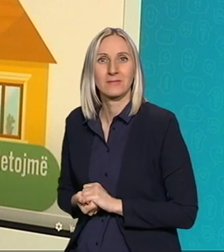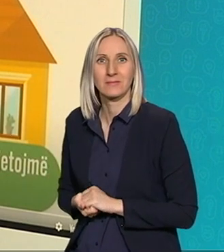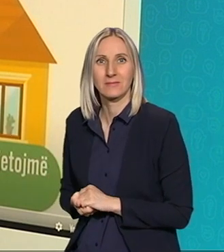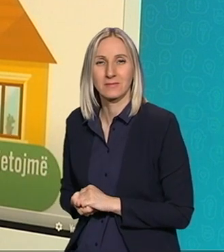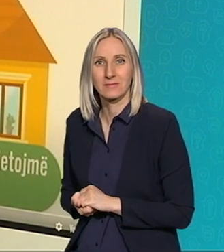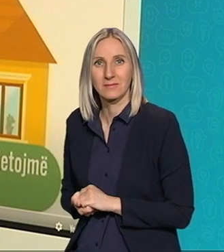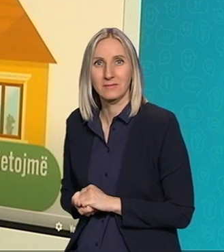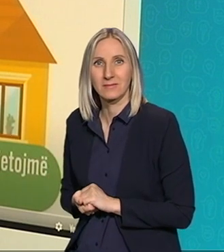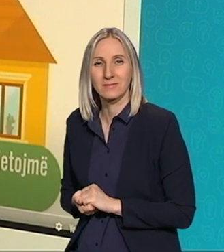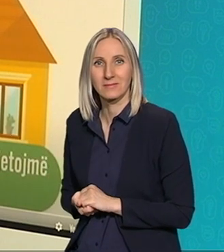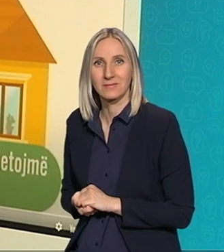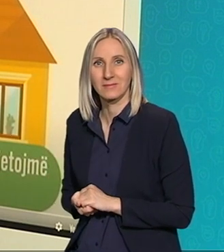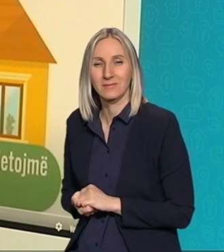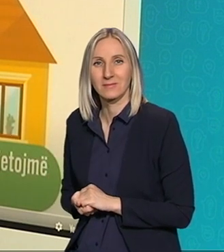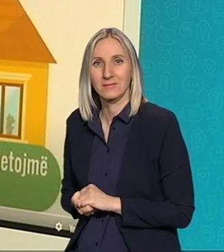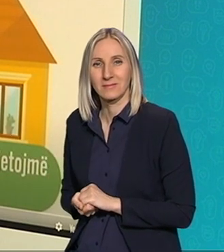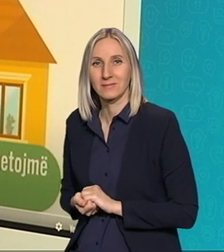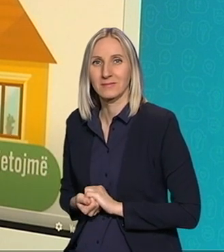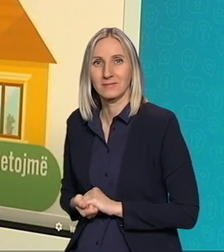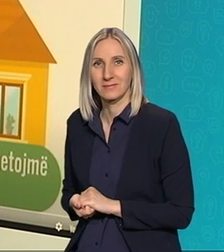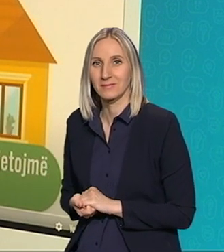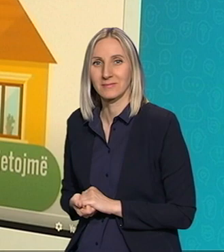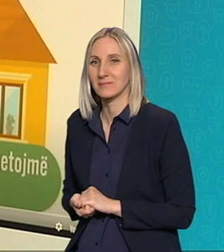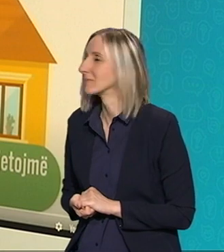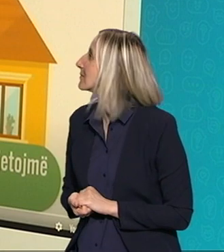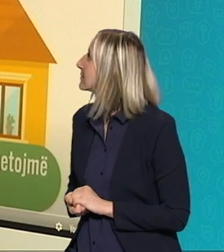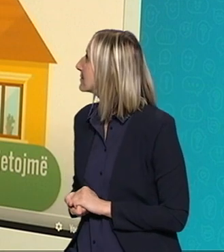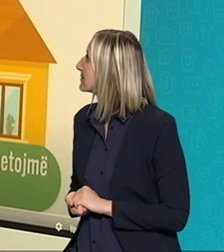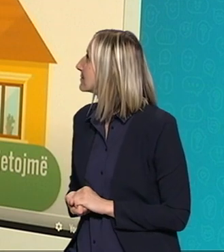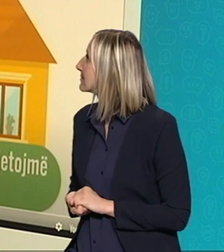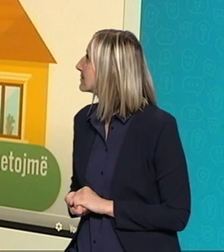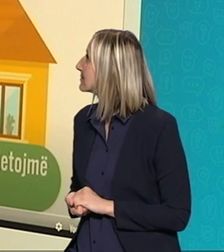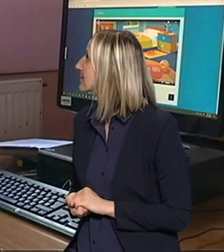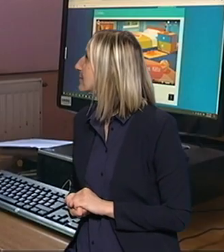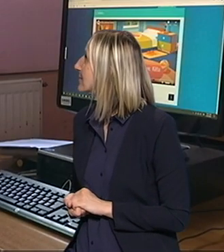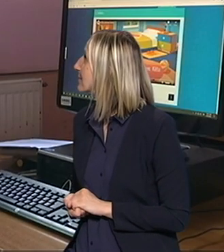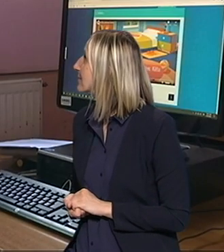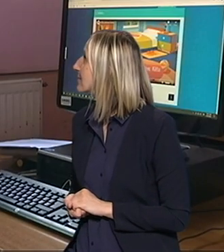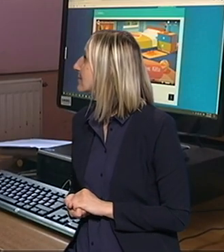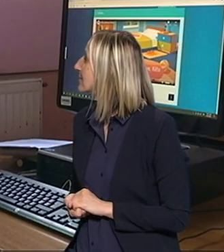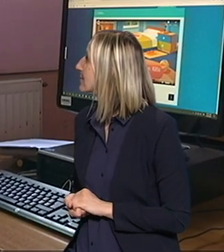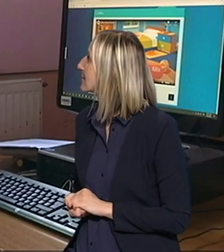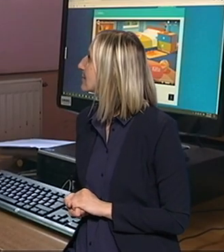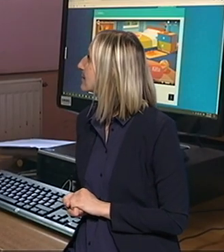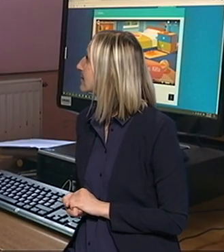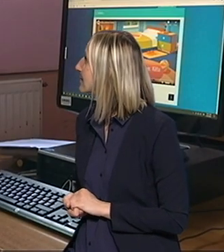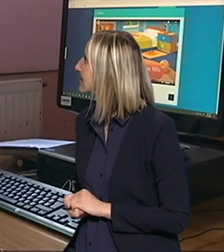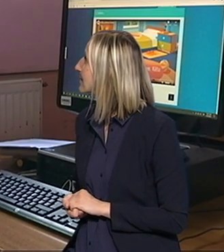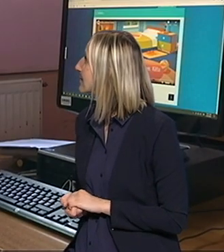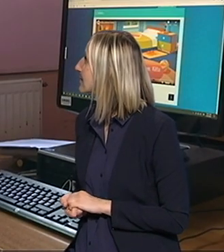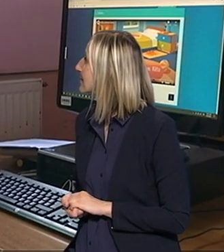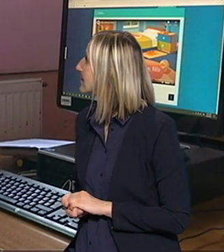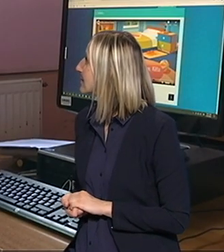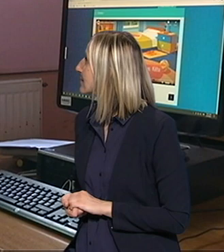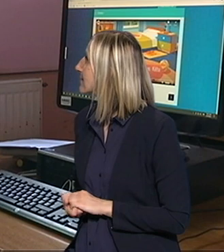Kjo ësht shtepia ime. Këtu jetojm familja ime dhe un. Kjo ësht doma e